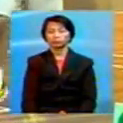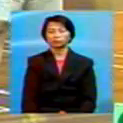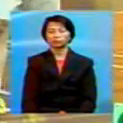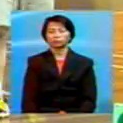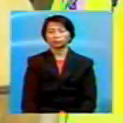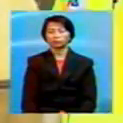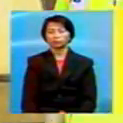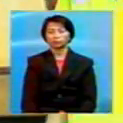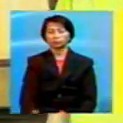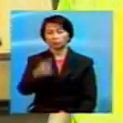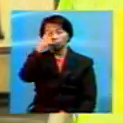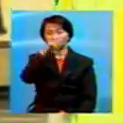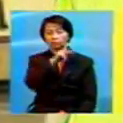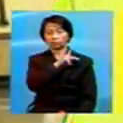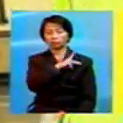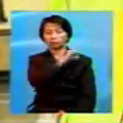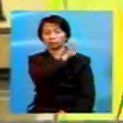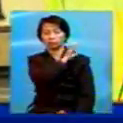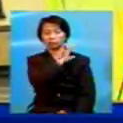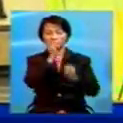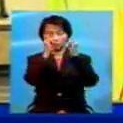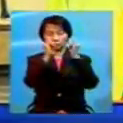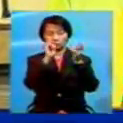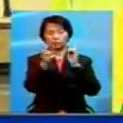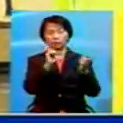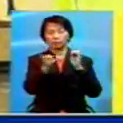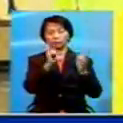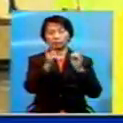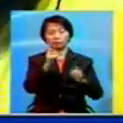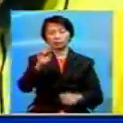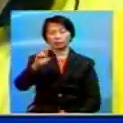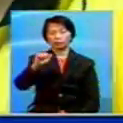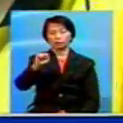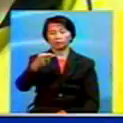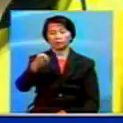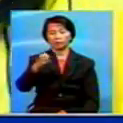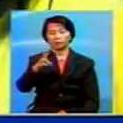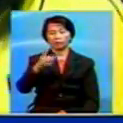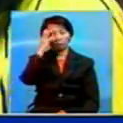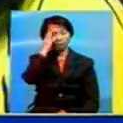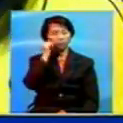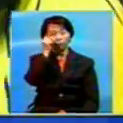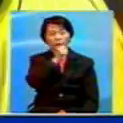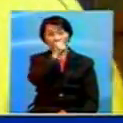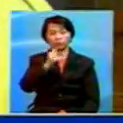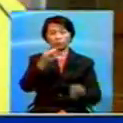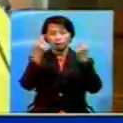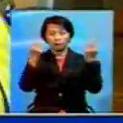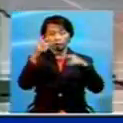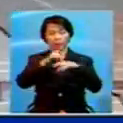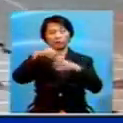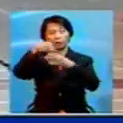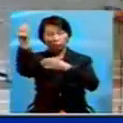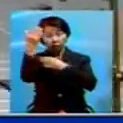itu bagi ketua jurulatih perseorangan badminton negara Rashid Siddiq pengalaman berpuasa dan berhari Raya di negara